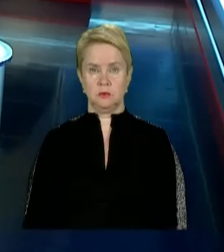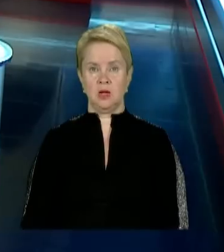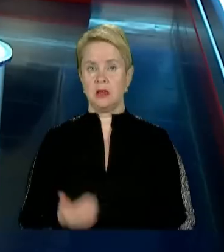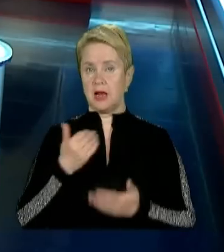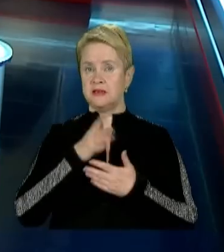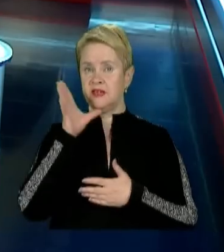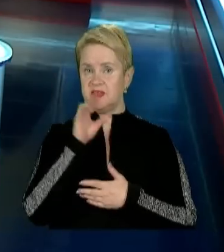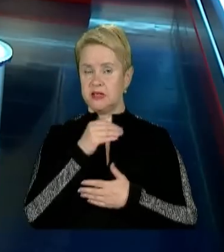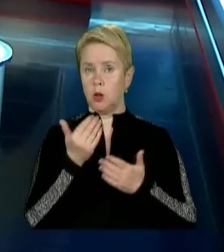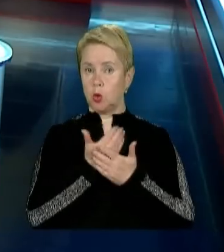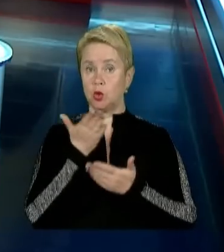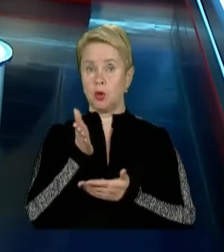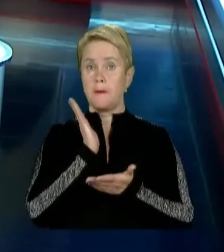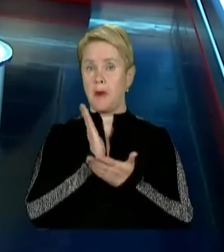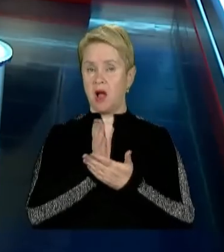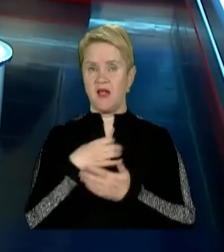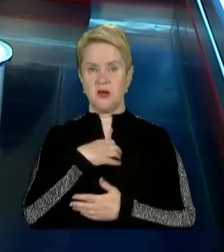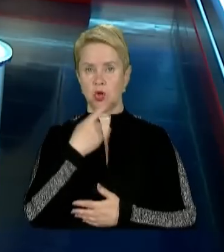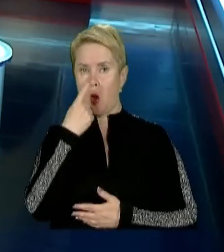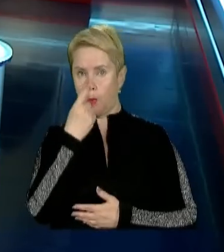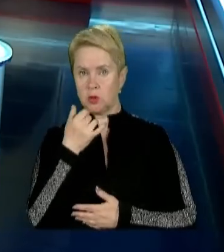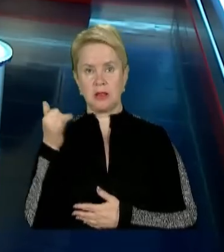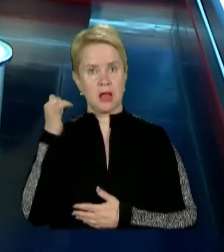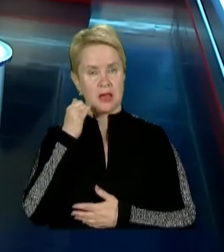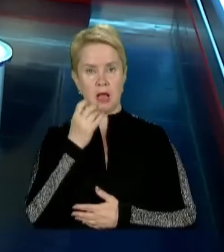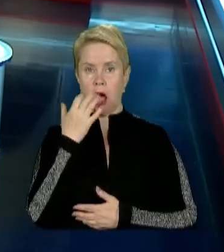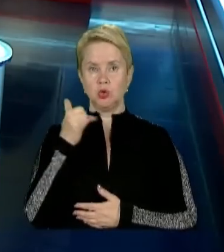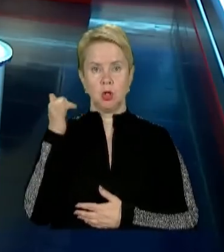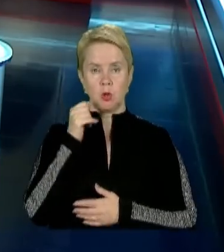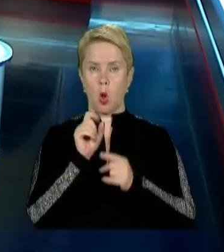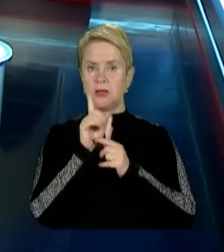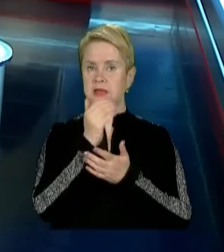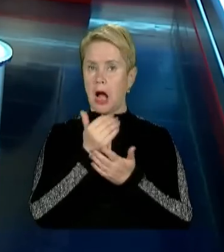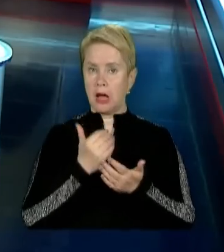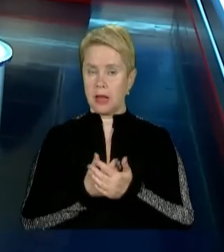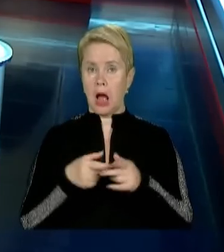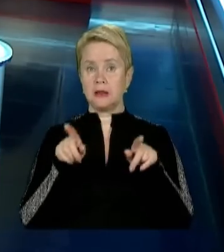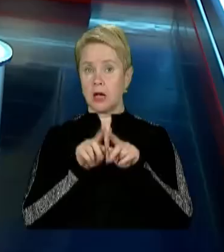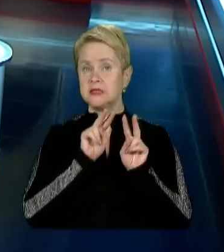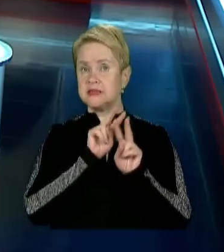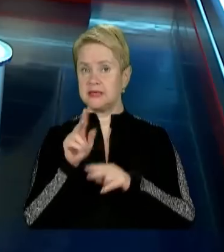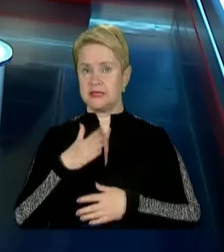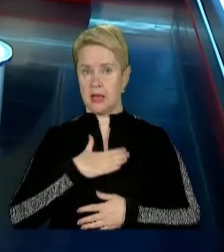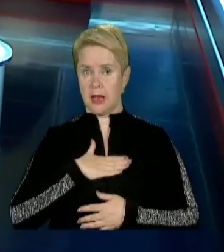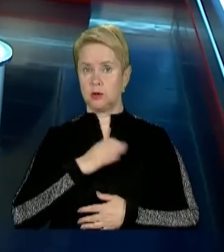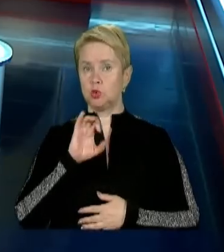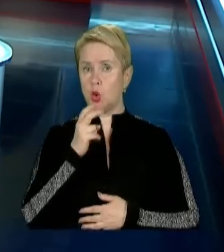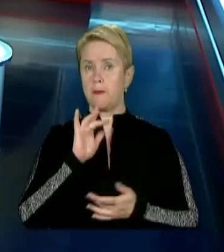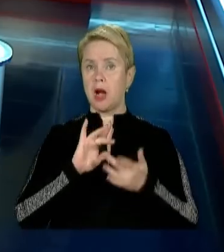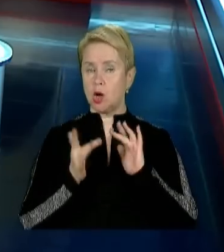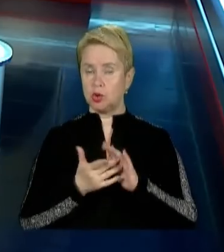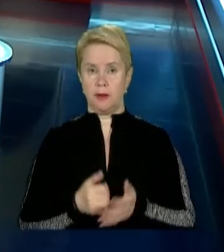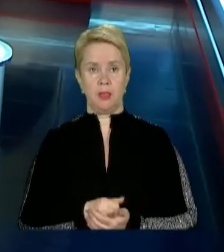І наразі це всі новини. Якщо маєте важливе повідомлення, телефонуйте на гарячу лінію 11 каналу, а також стежте за нашими соціальними